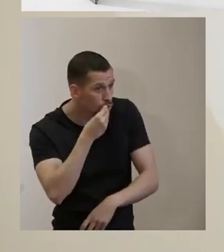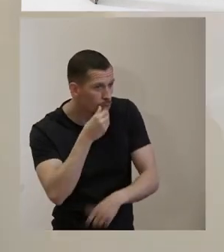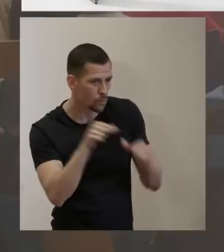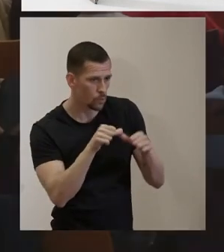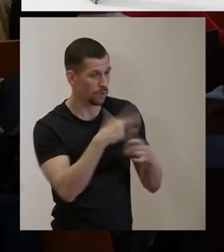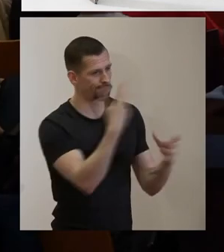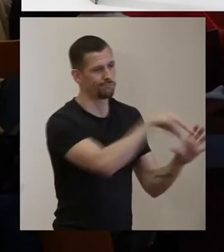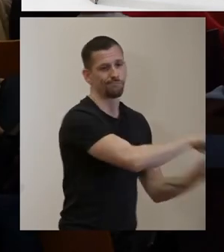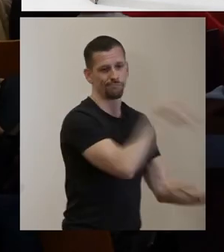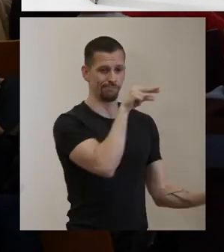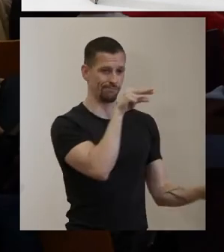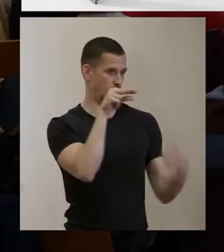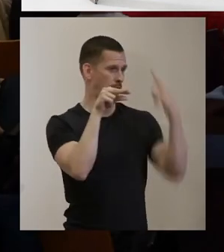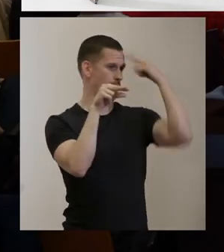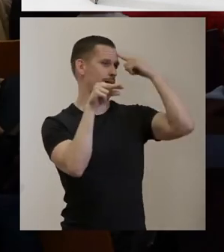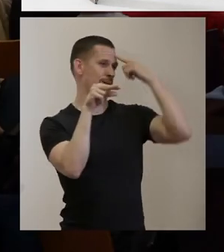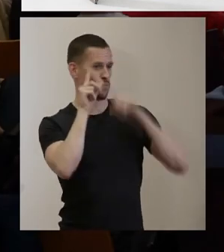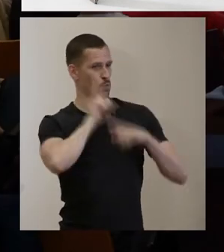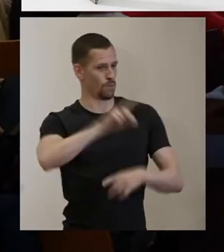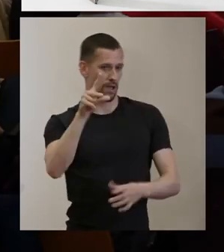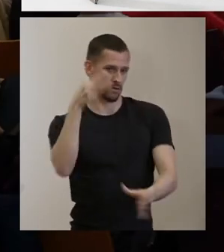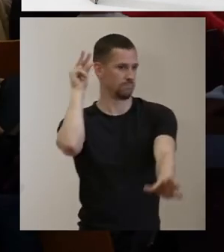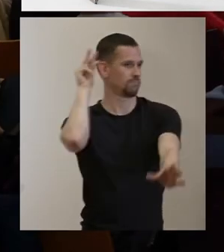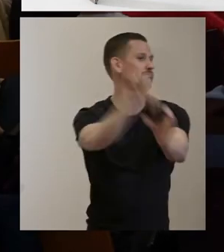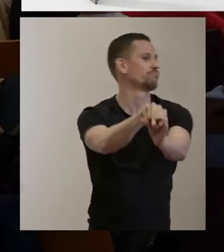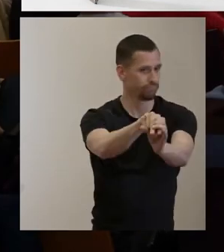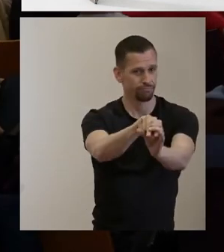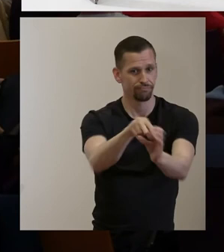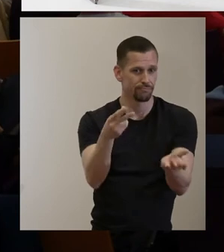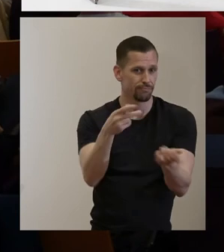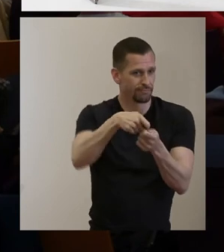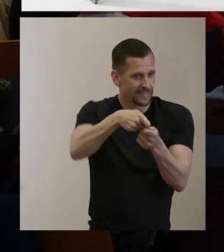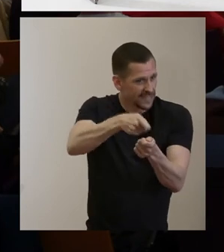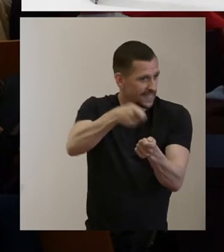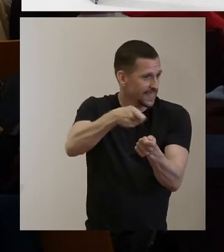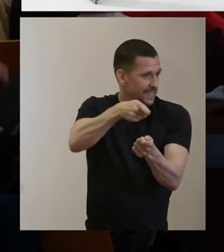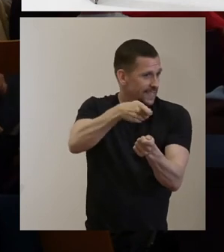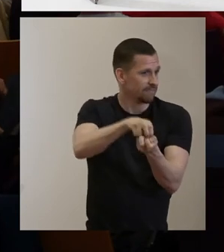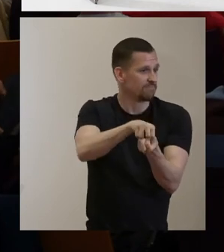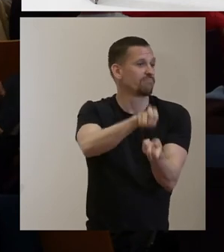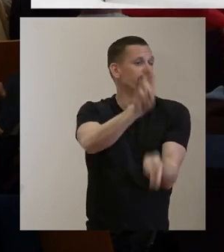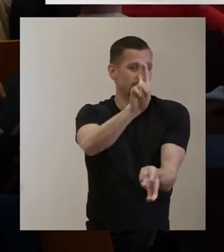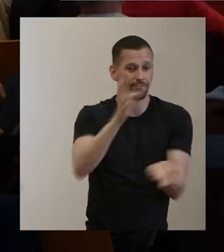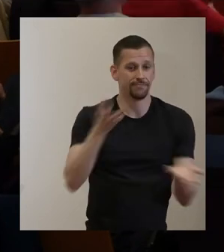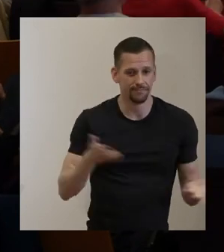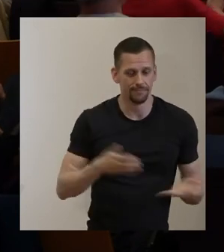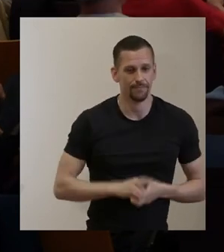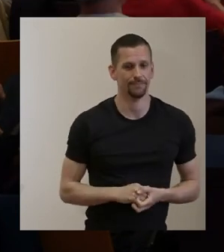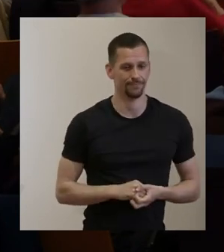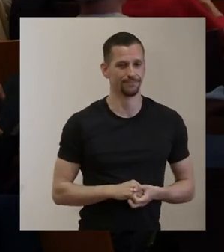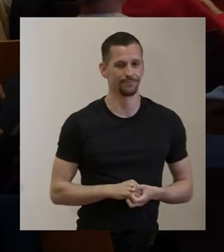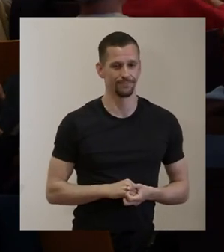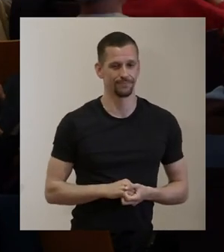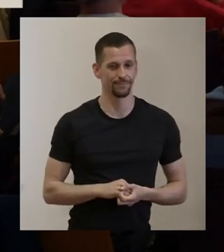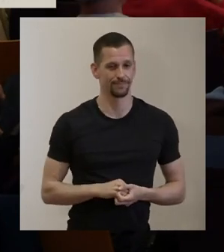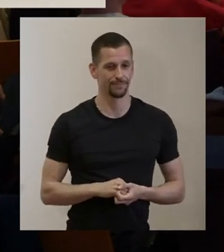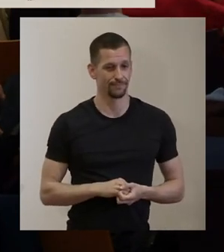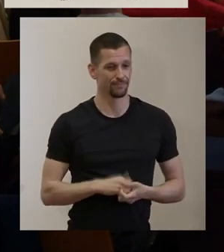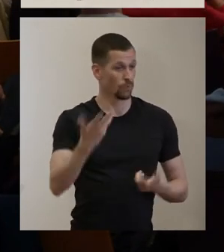chirurgien. Les tiges de l'appareil étaient enfoncées dans la bouche de la personne qui devait manger. Les molettes